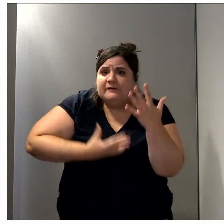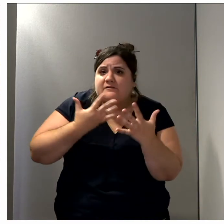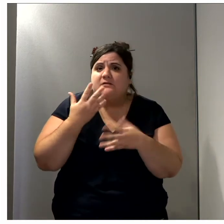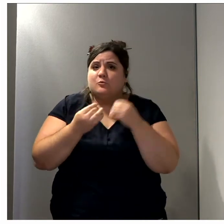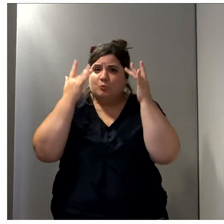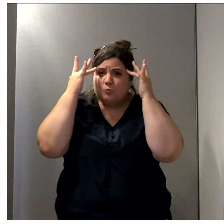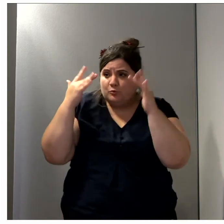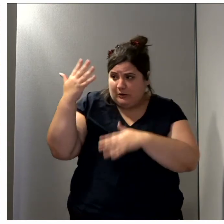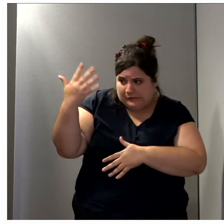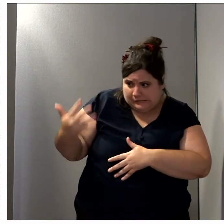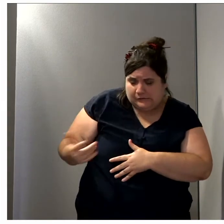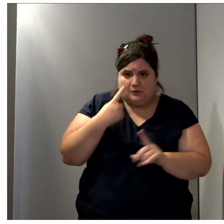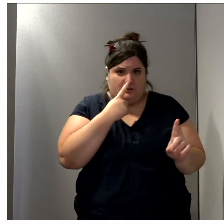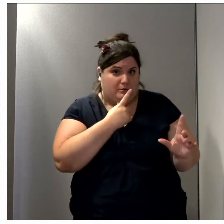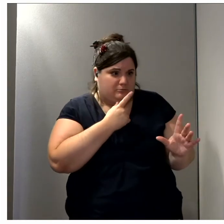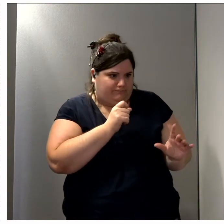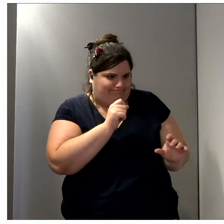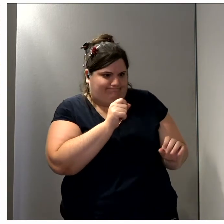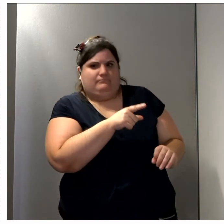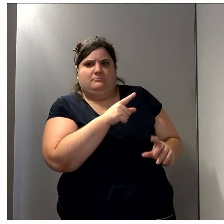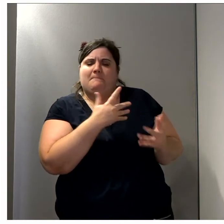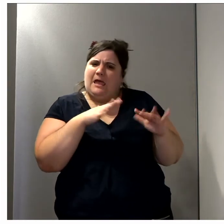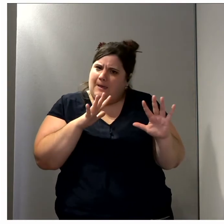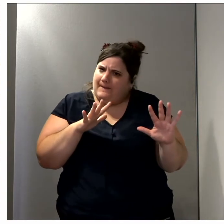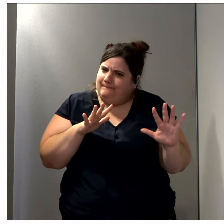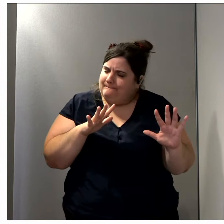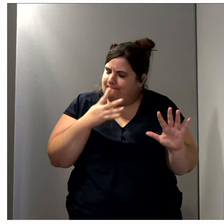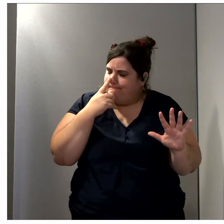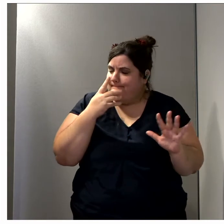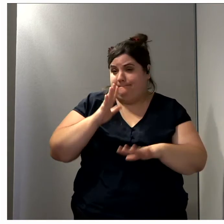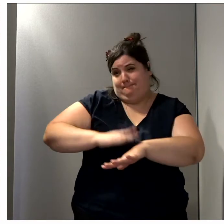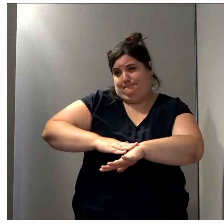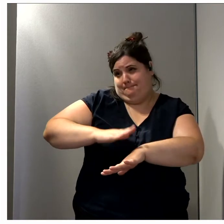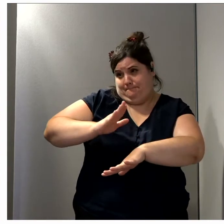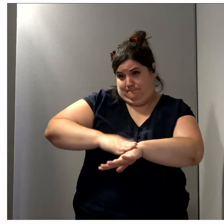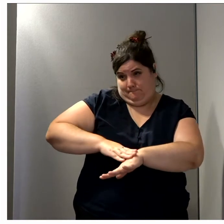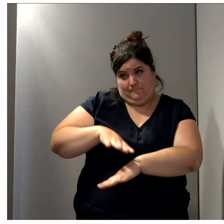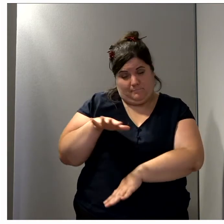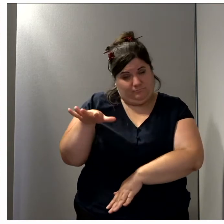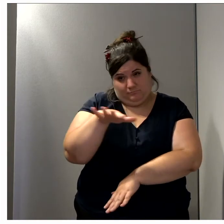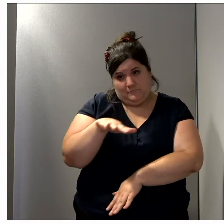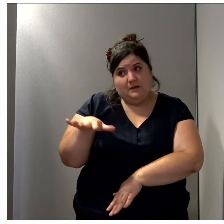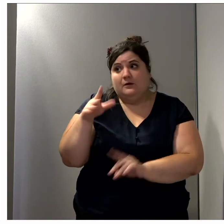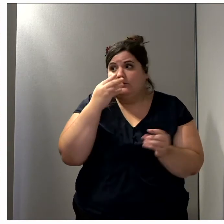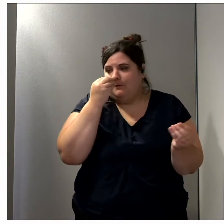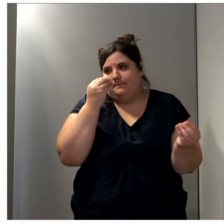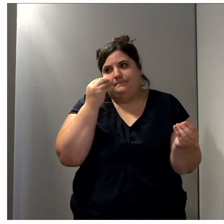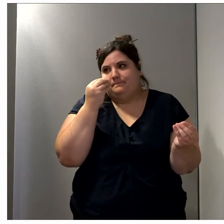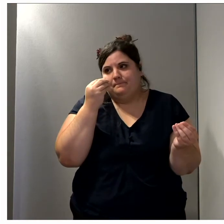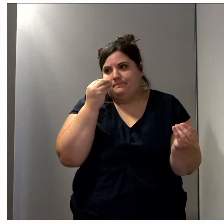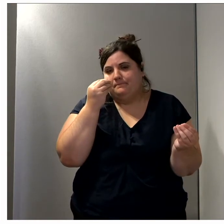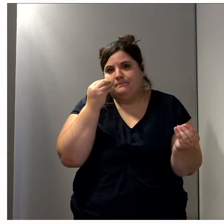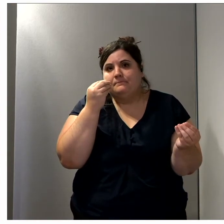Mais je tiens à dire quelque chose d'essentiel. Rien n'est possible s'il n'y a